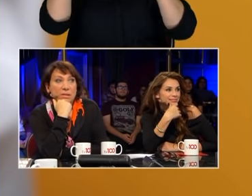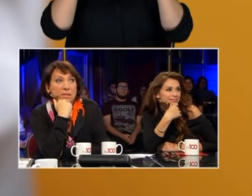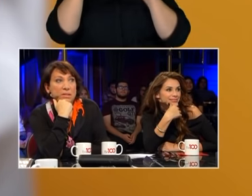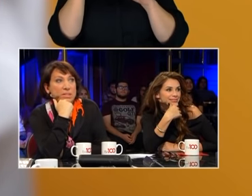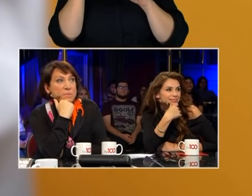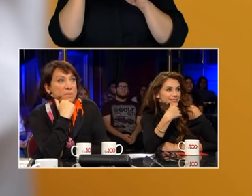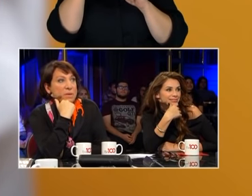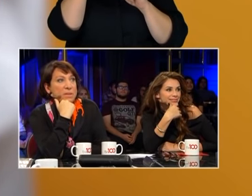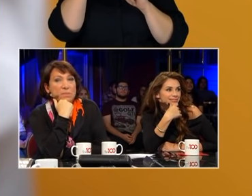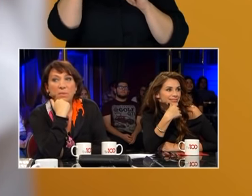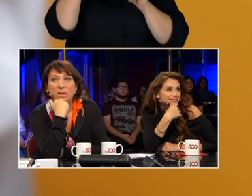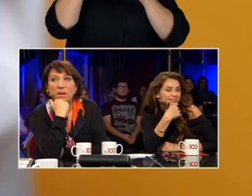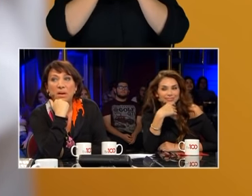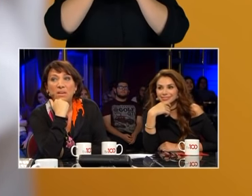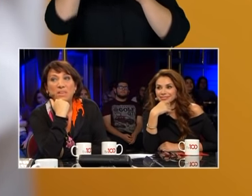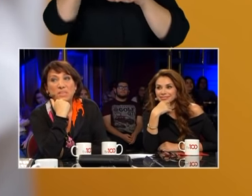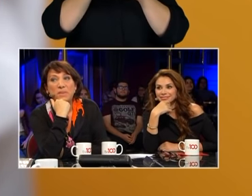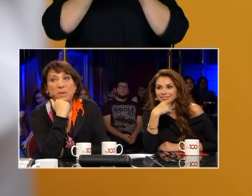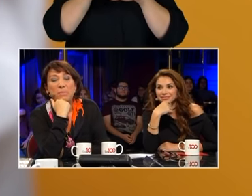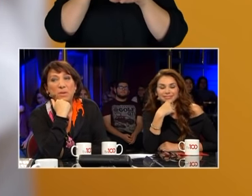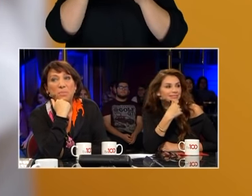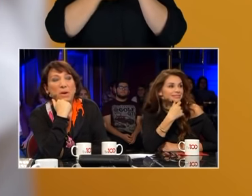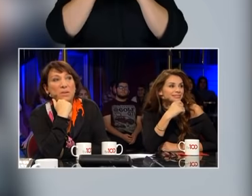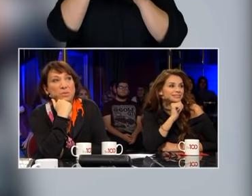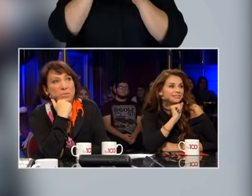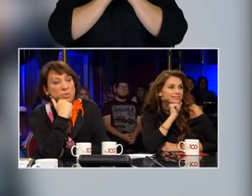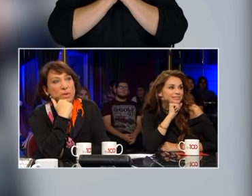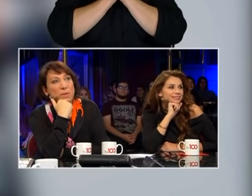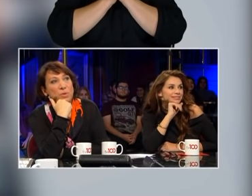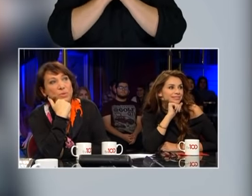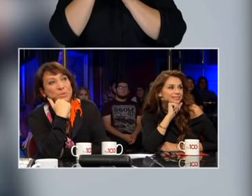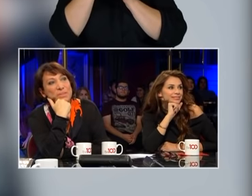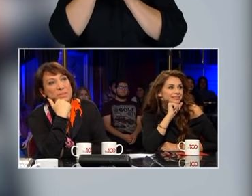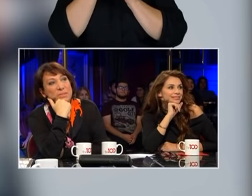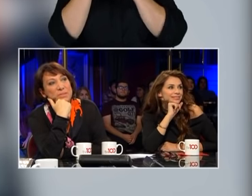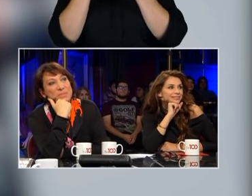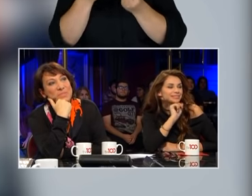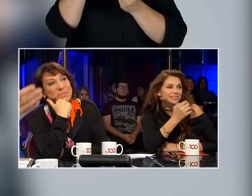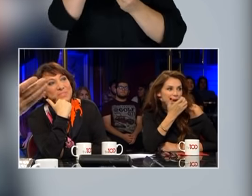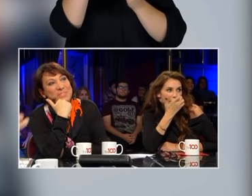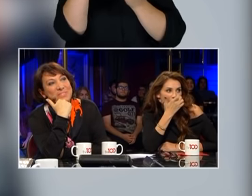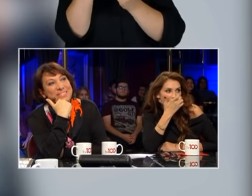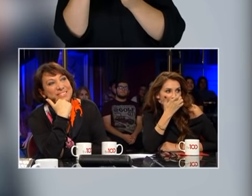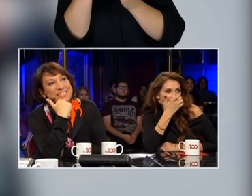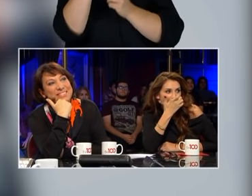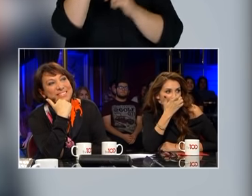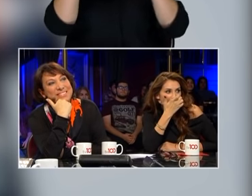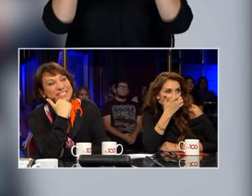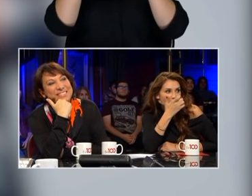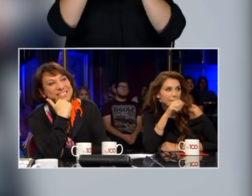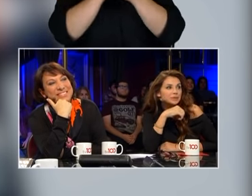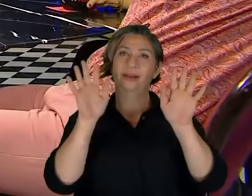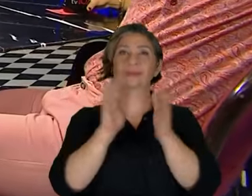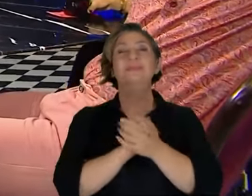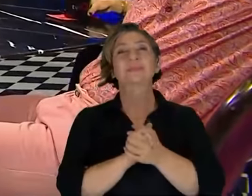Ay, şimdi ismini bilemedim ama. Hatırlamıyorsunuz ama. İsmini bilmiyorum. Pardon, çok ama, ayıp oldu. Olsun ama bunlar da çok güzel